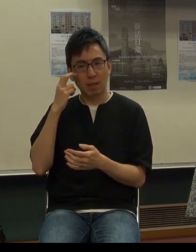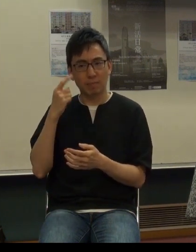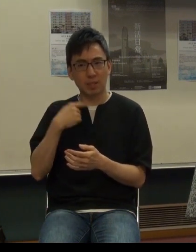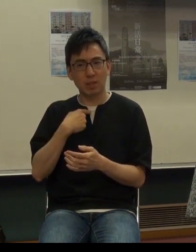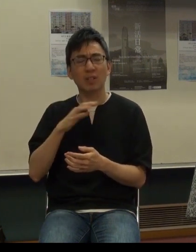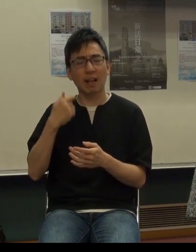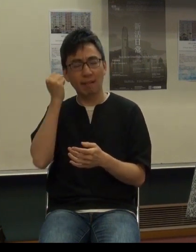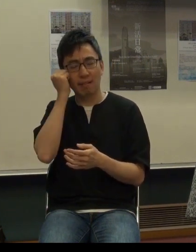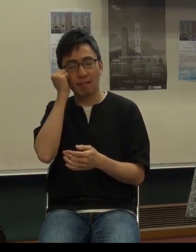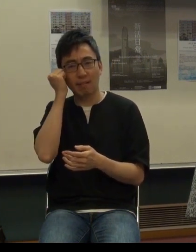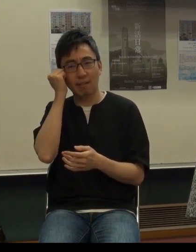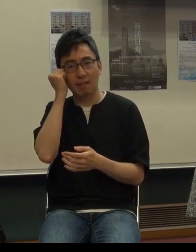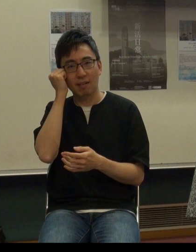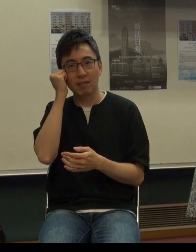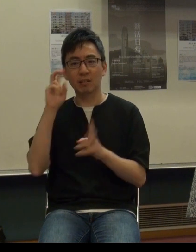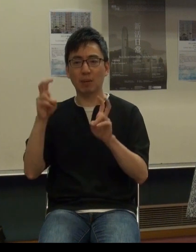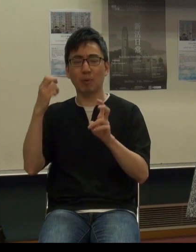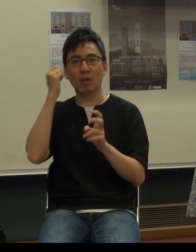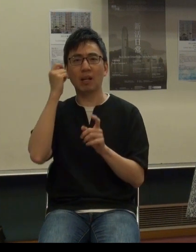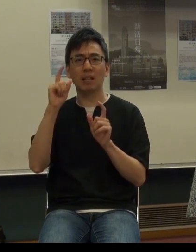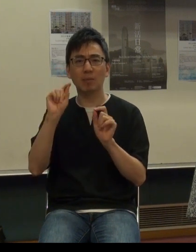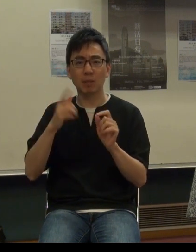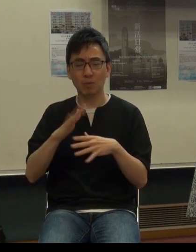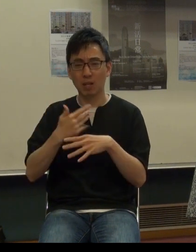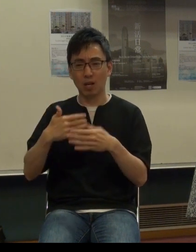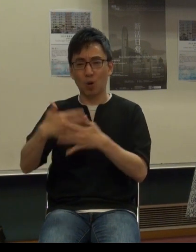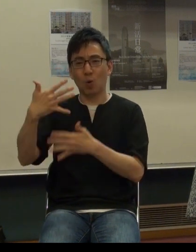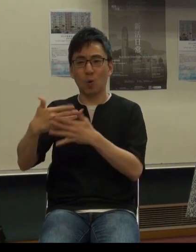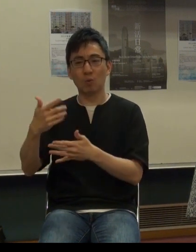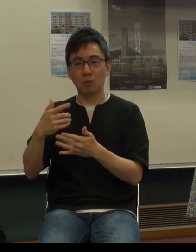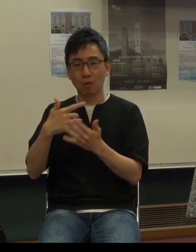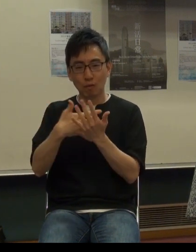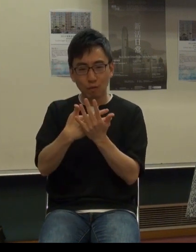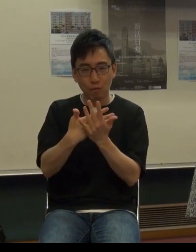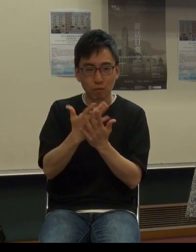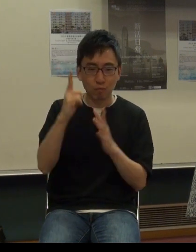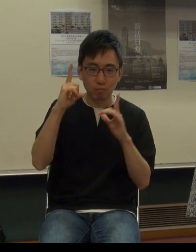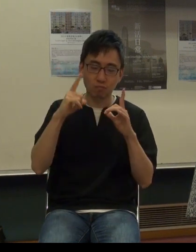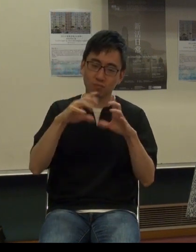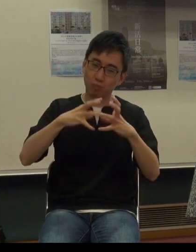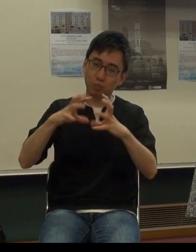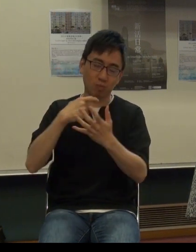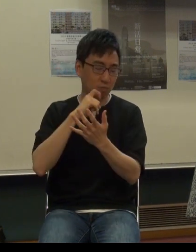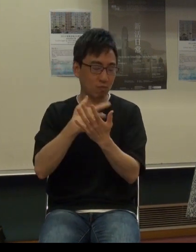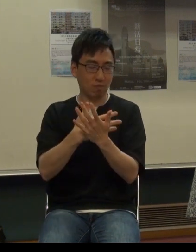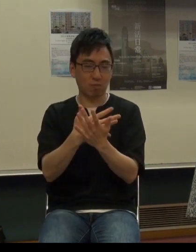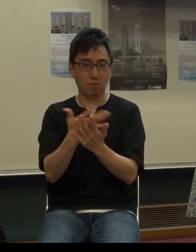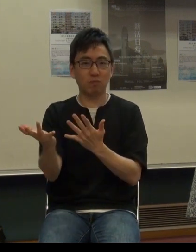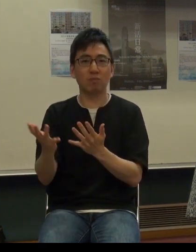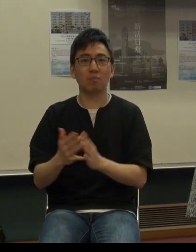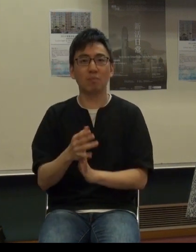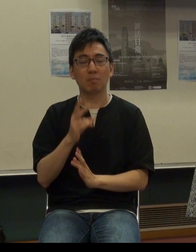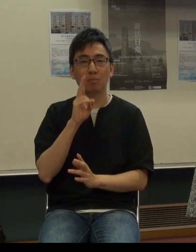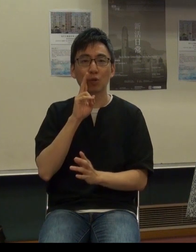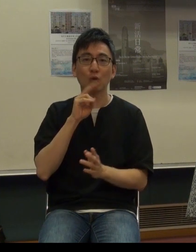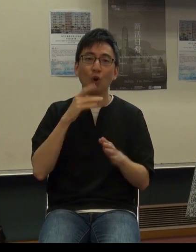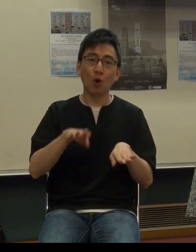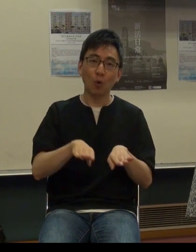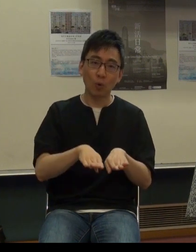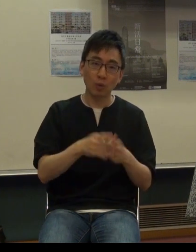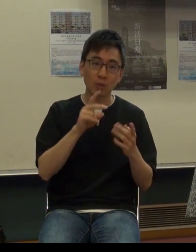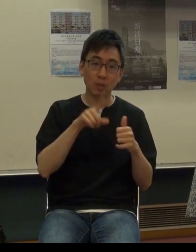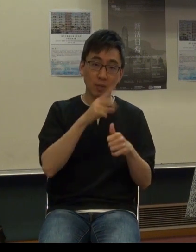困難嘅題目，因為所涉及嘅建築嘅類型咧係好多嘅嚇，類型好多。咁譬如開始有啲人